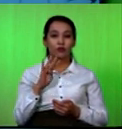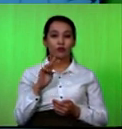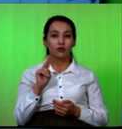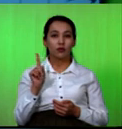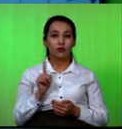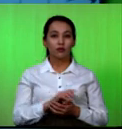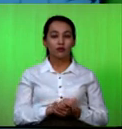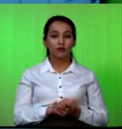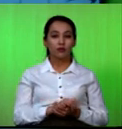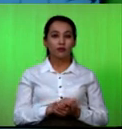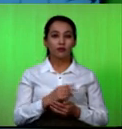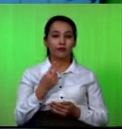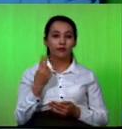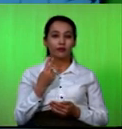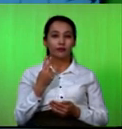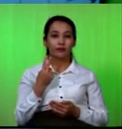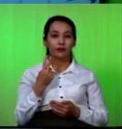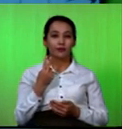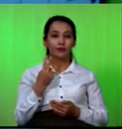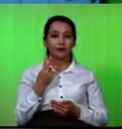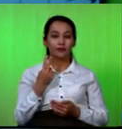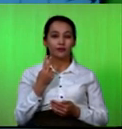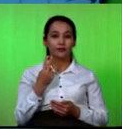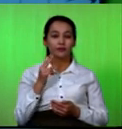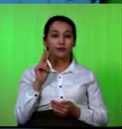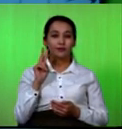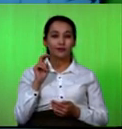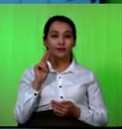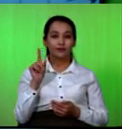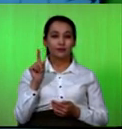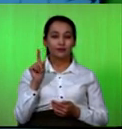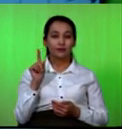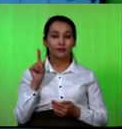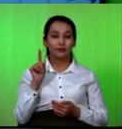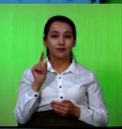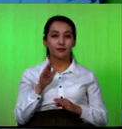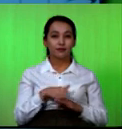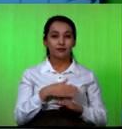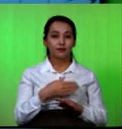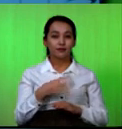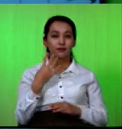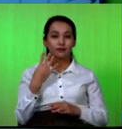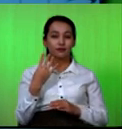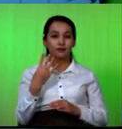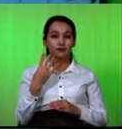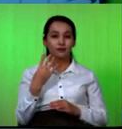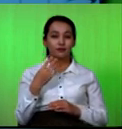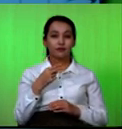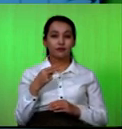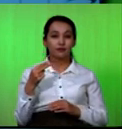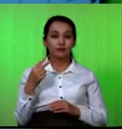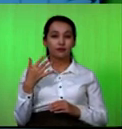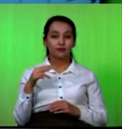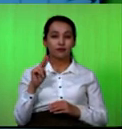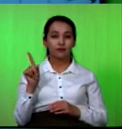kilogram. Ikkinchi ishda esa 200 kilogramni 4 ga bo'lamiz. 50